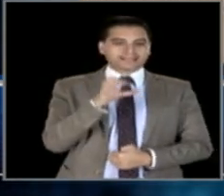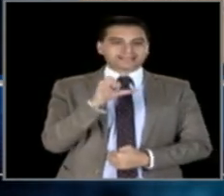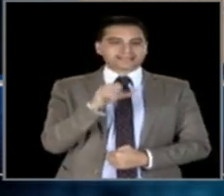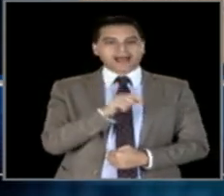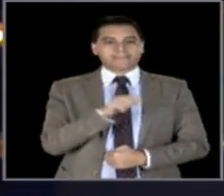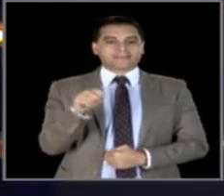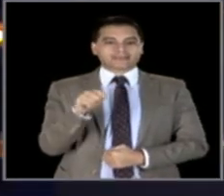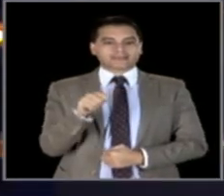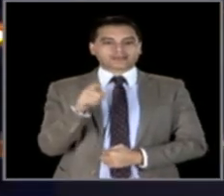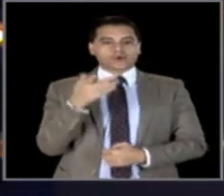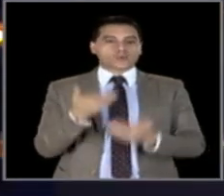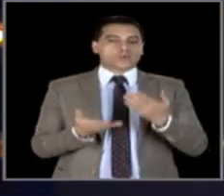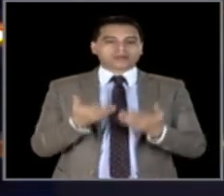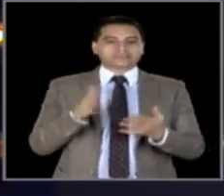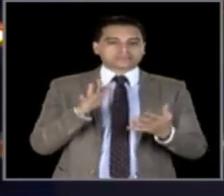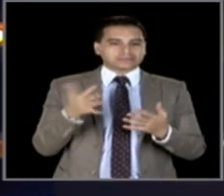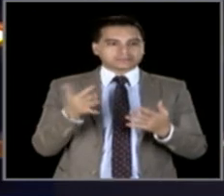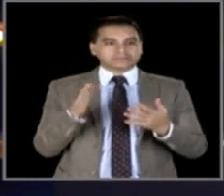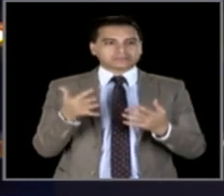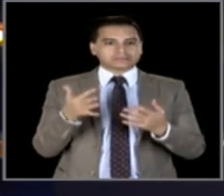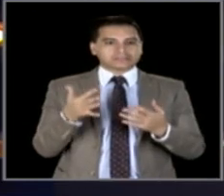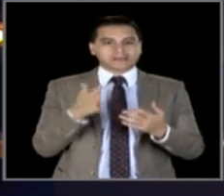6 لـ 9 متر، ووزنها بيوصل لحوالي